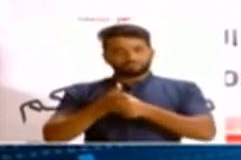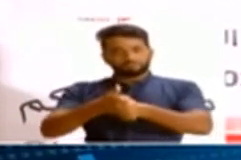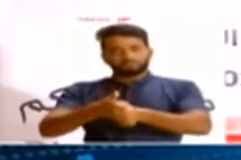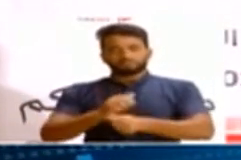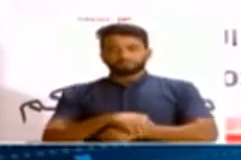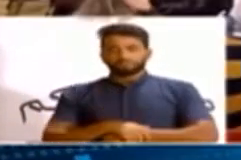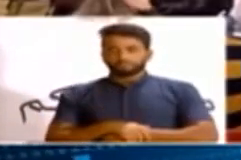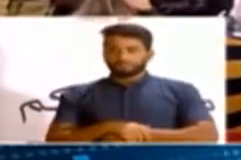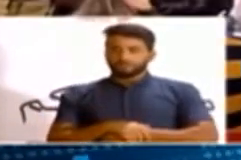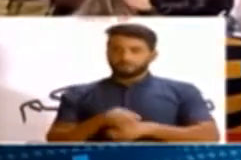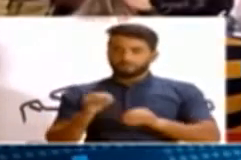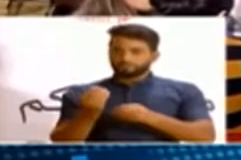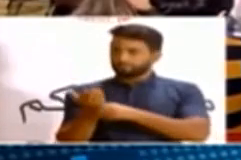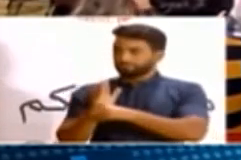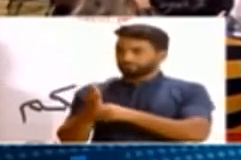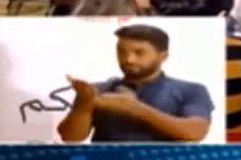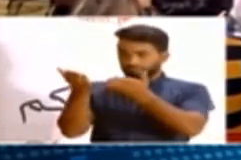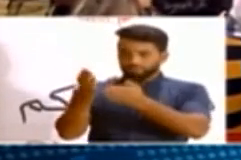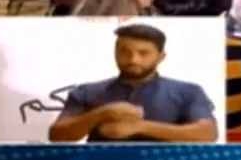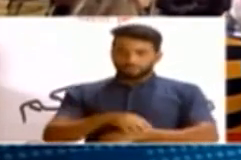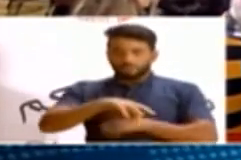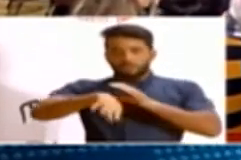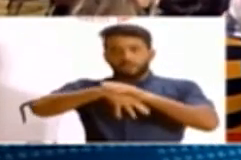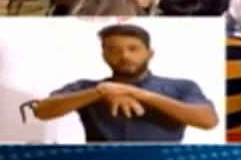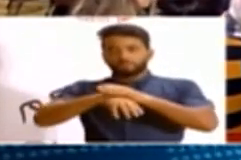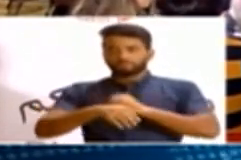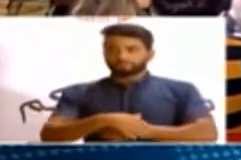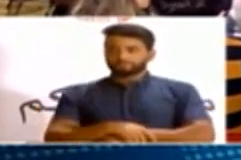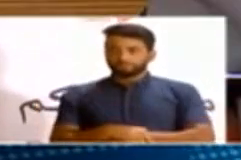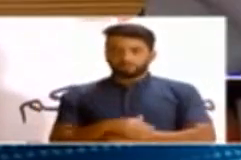جزيلا أستاذ هيكل مكي، القيادي في حركة الشعب التونسي، على هذه التوضيحات.